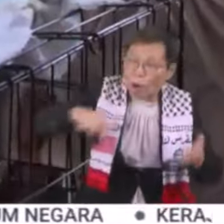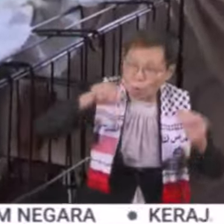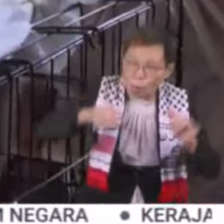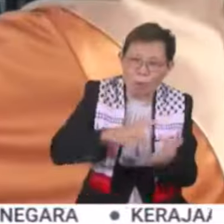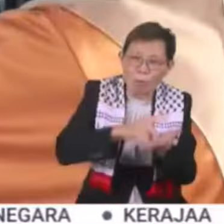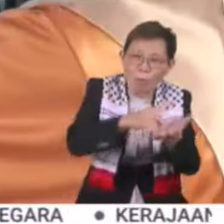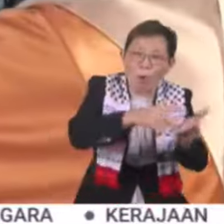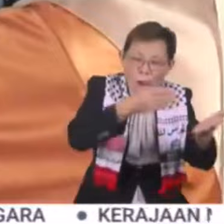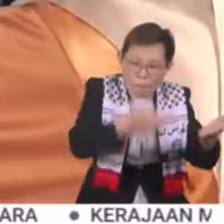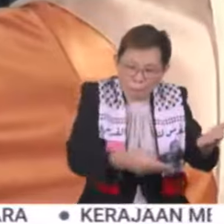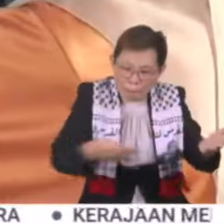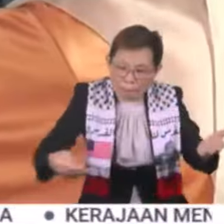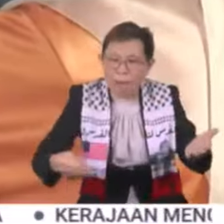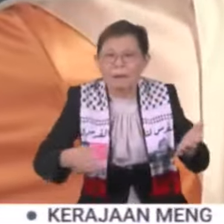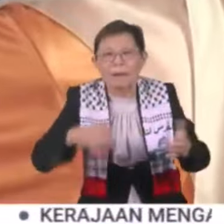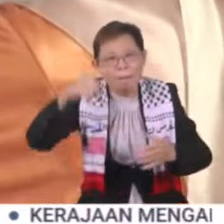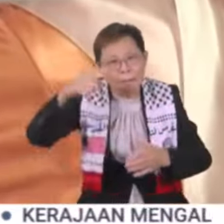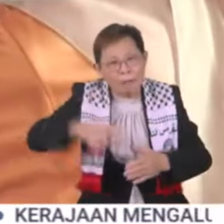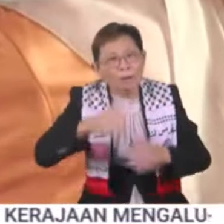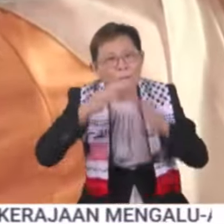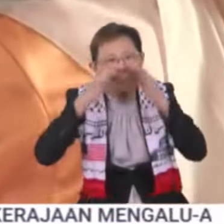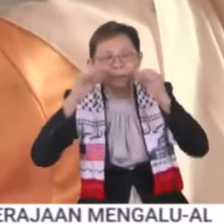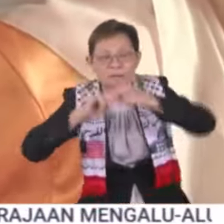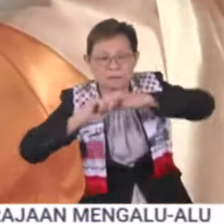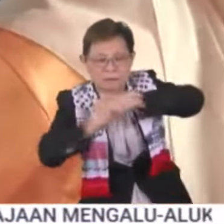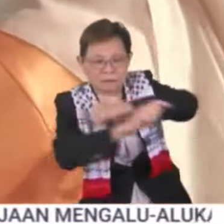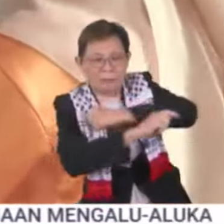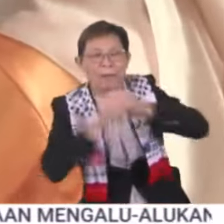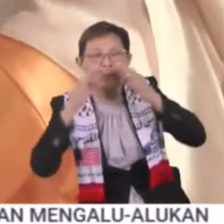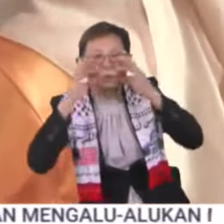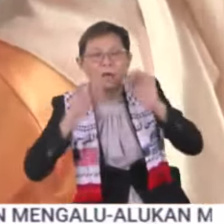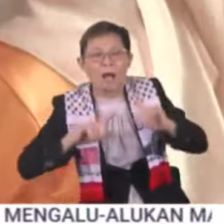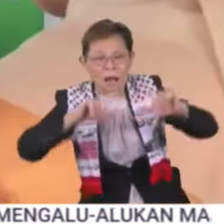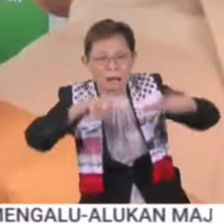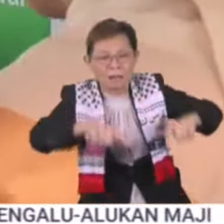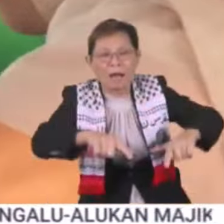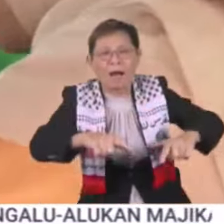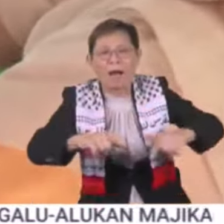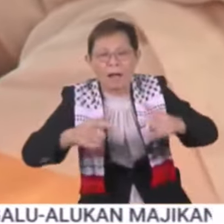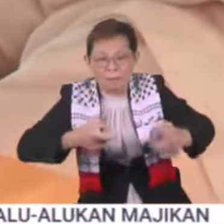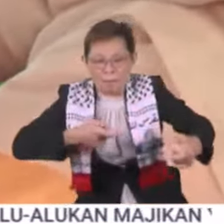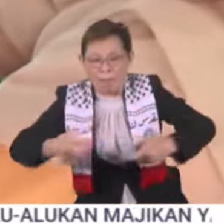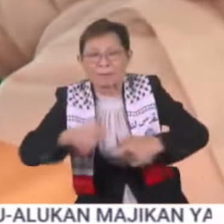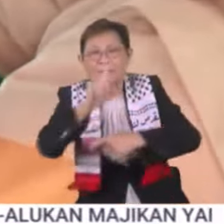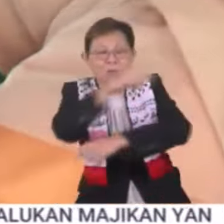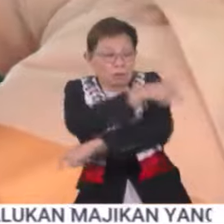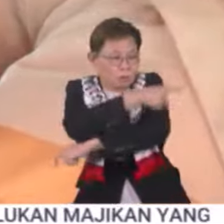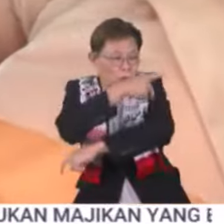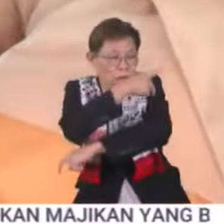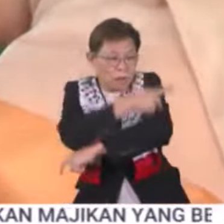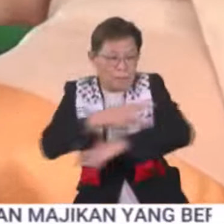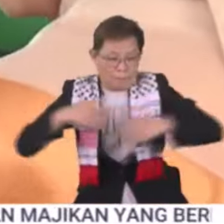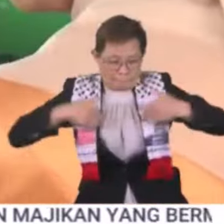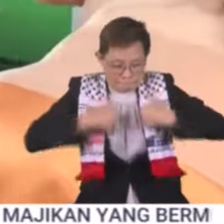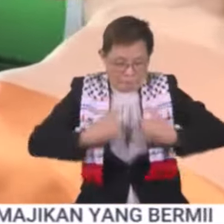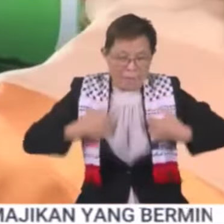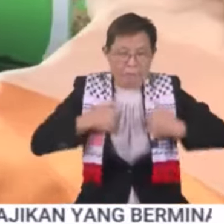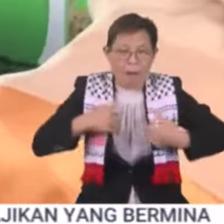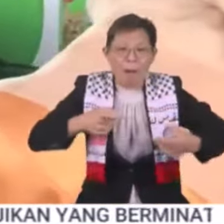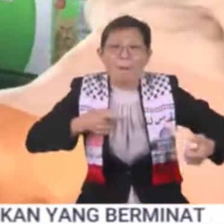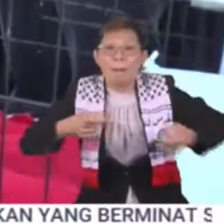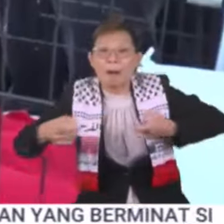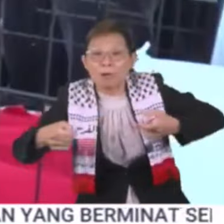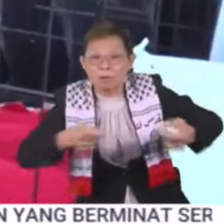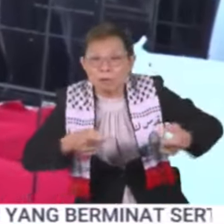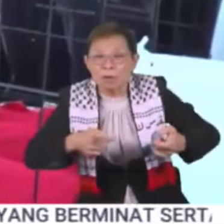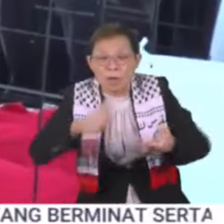sumbangan barangan keperluan kucing. Taman kucing ini juga diletakkan bawah pengendalian satu klinik panel veterina bagi pengawasan